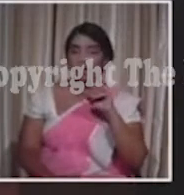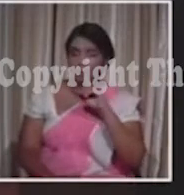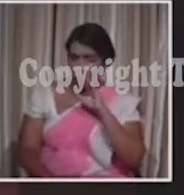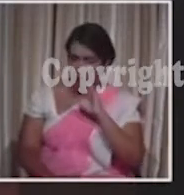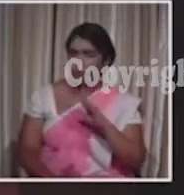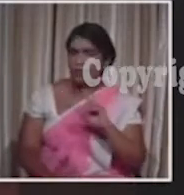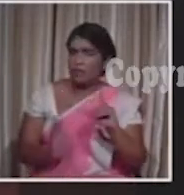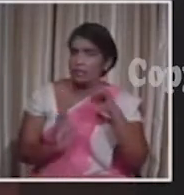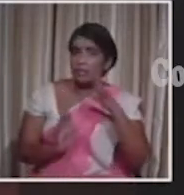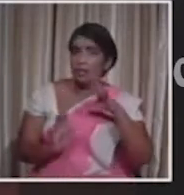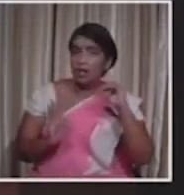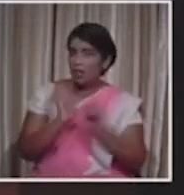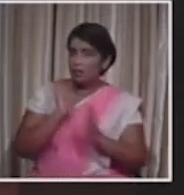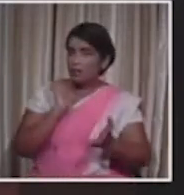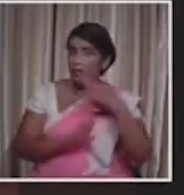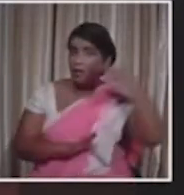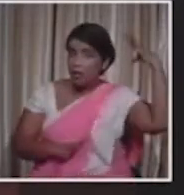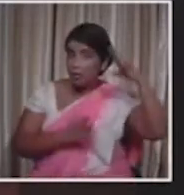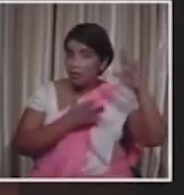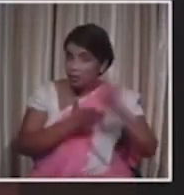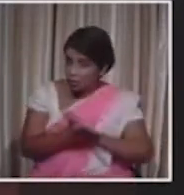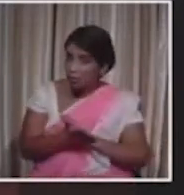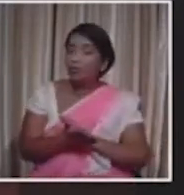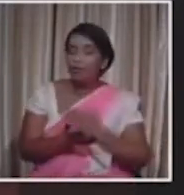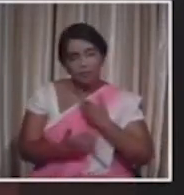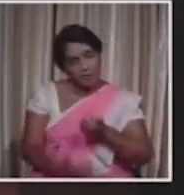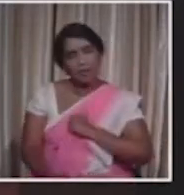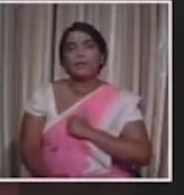වාරයක් පුනර්ජනනීය බලශක්තියට අපි එකඟයි.